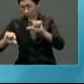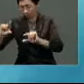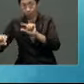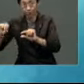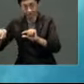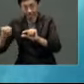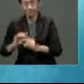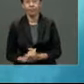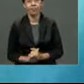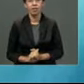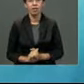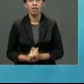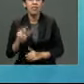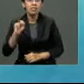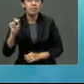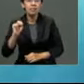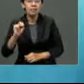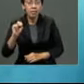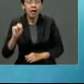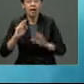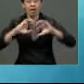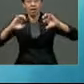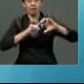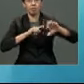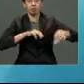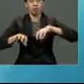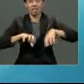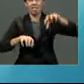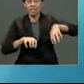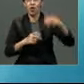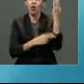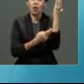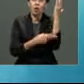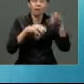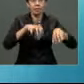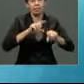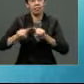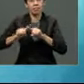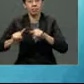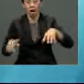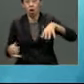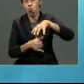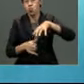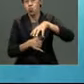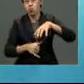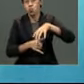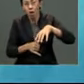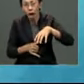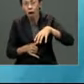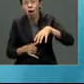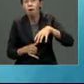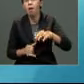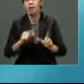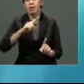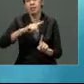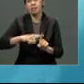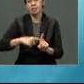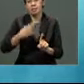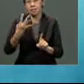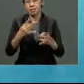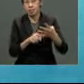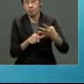ที่เป็นอยู่ในสถานที่กักกันที่รัฐจัดให้คือ State Quarantine จะเห็นว่าตั้งแต่ปลายเดือนเม